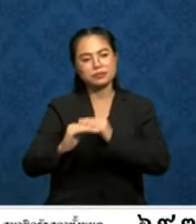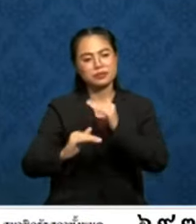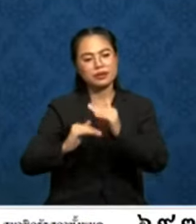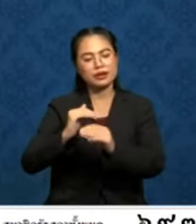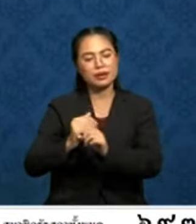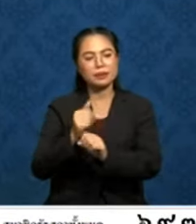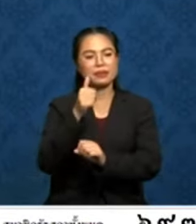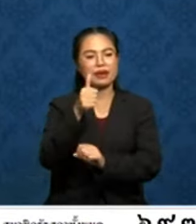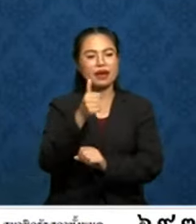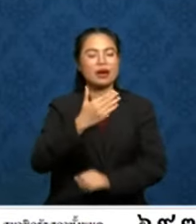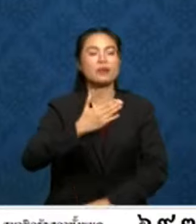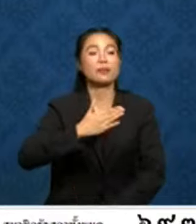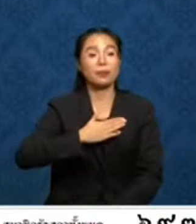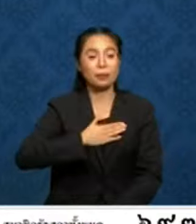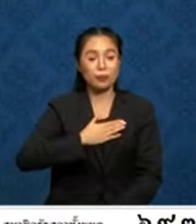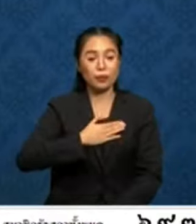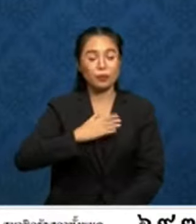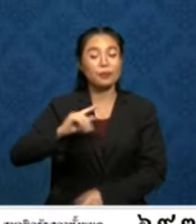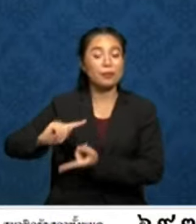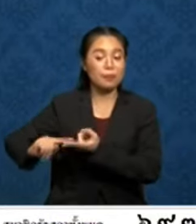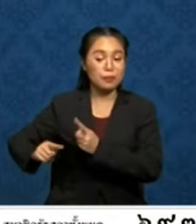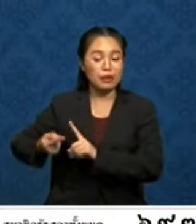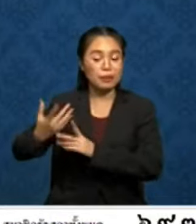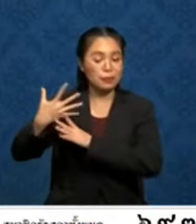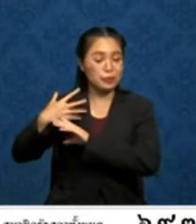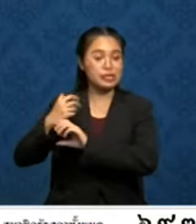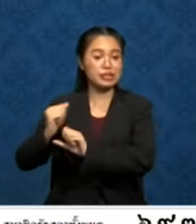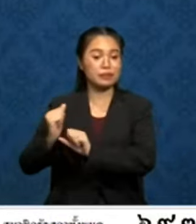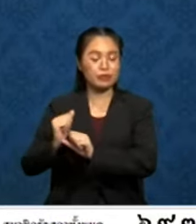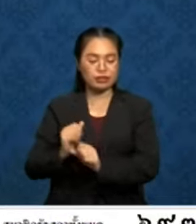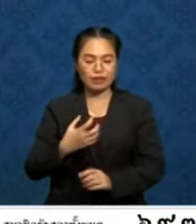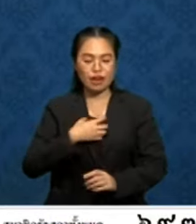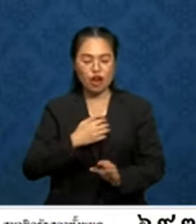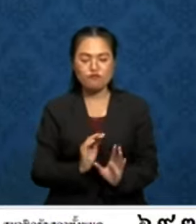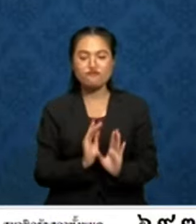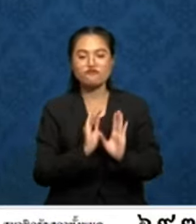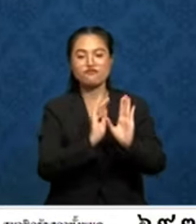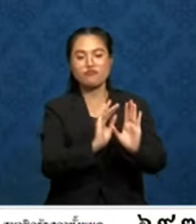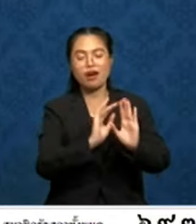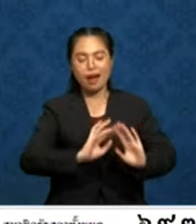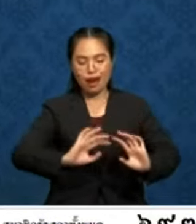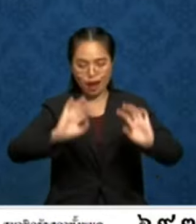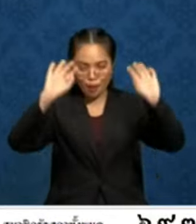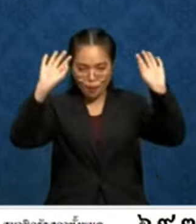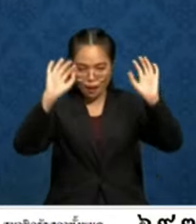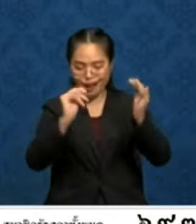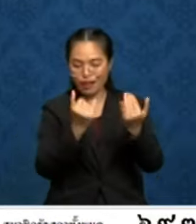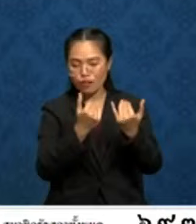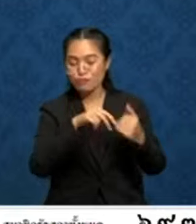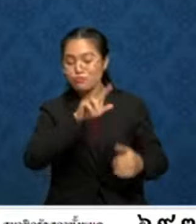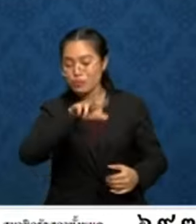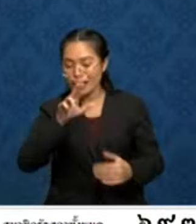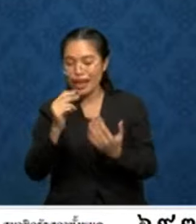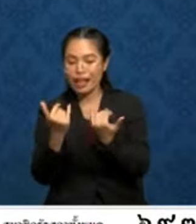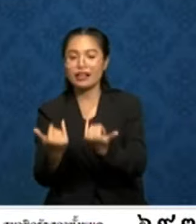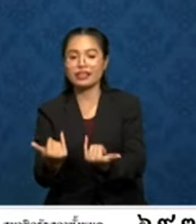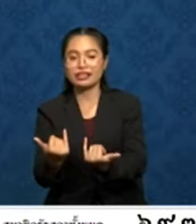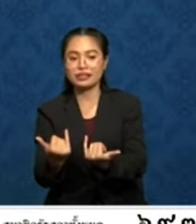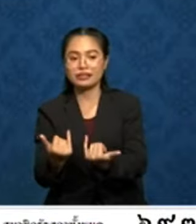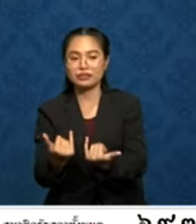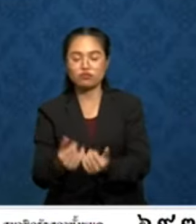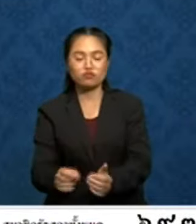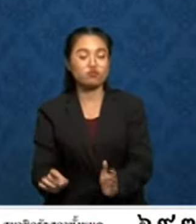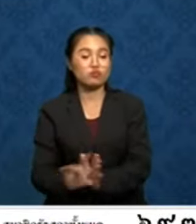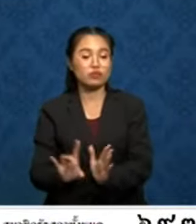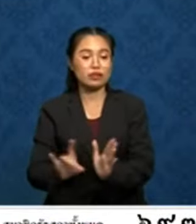ที่ผมและเพื่อนพรคปัได้ฝากไว้กับรัฐบาลนี้ครับสุดท้ายนี้ท่านทานครับผม